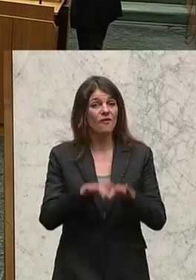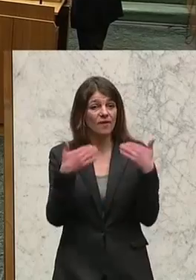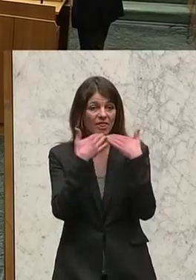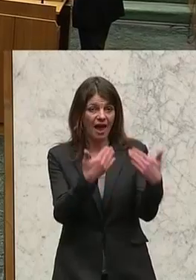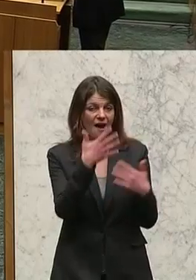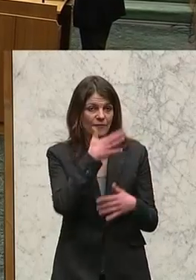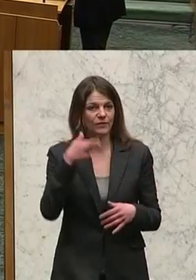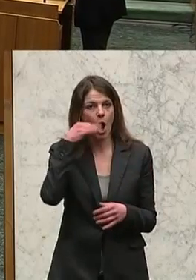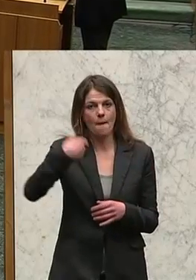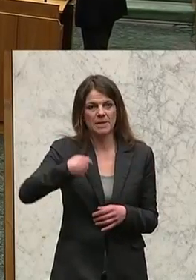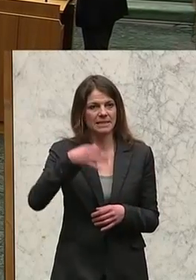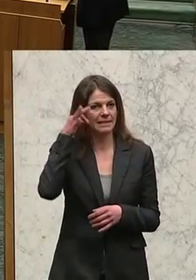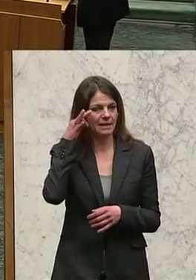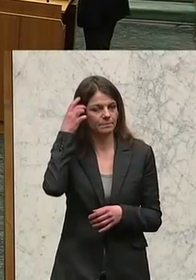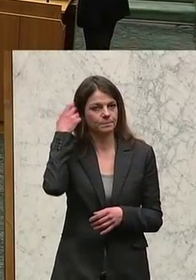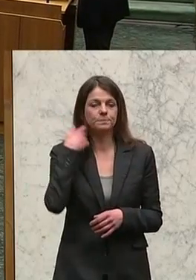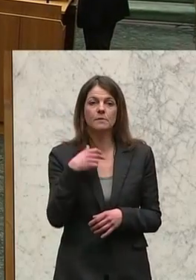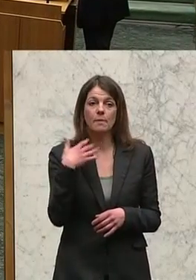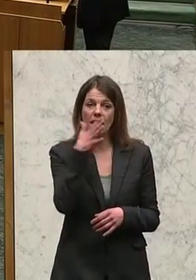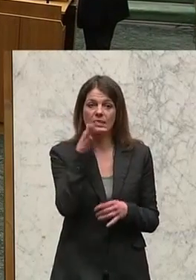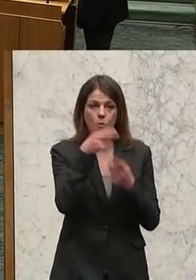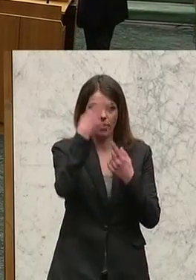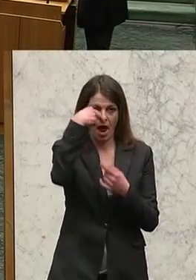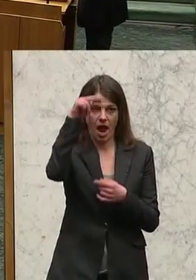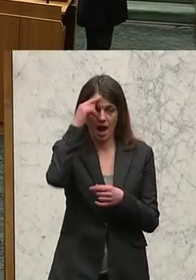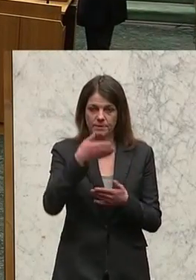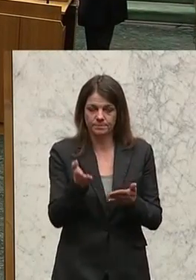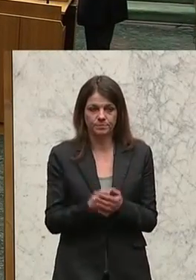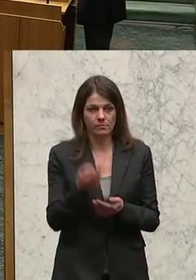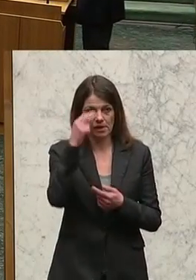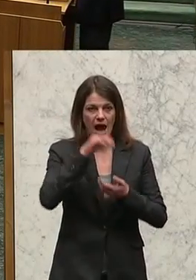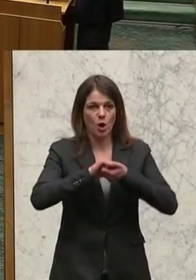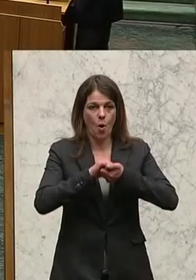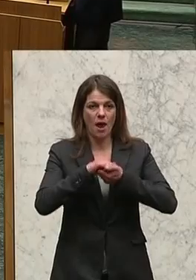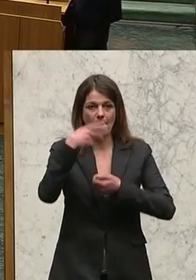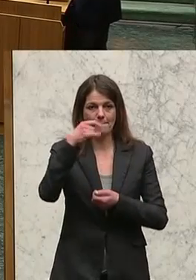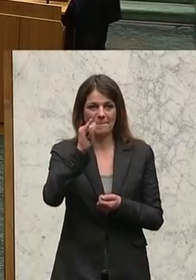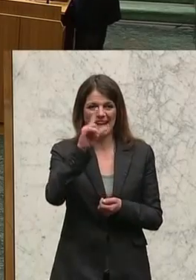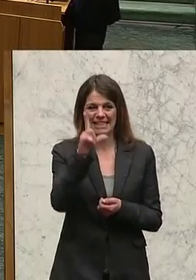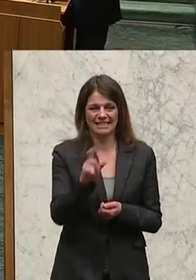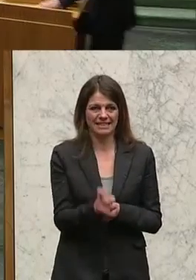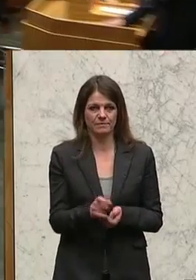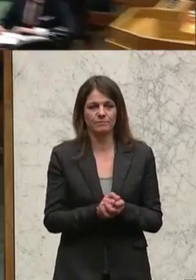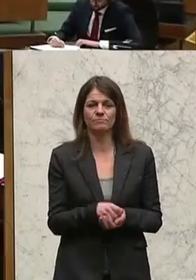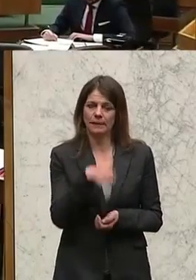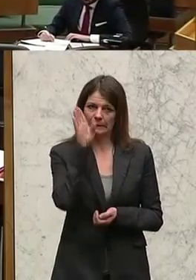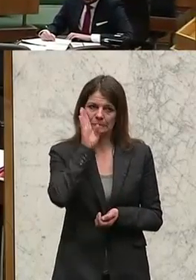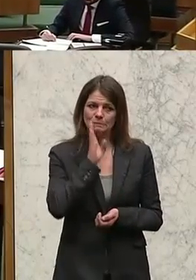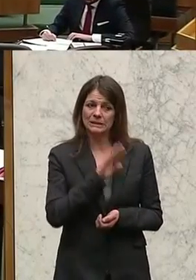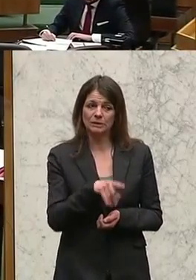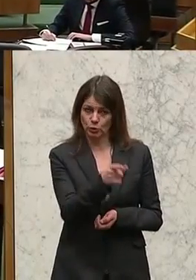Vielen Dank, Frau Präsidentin, meine Damen und Herren. Herr Kollege Pilz, Sie sollten sich lieber um